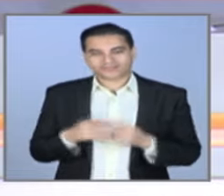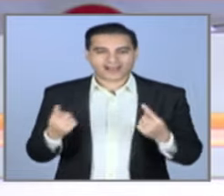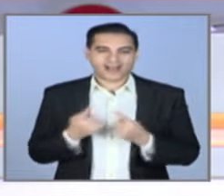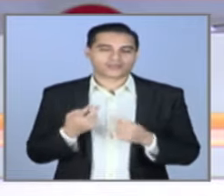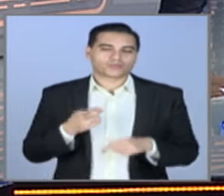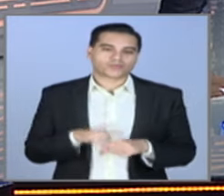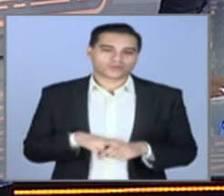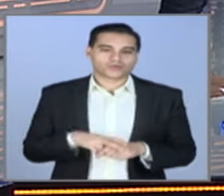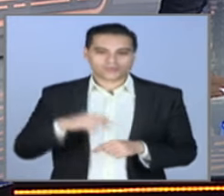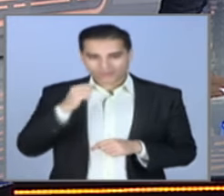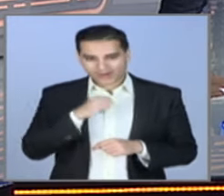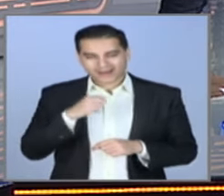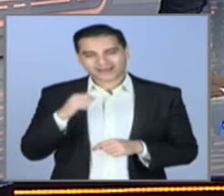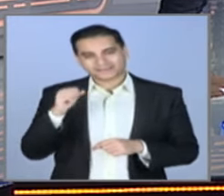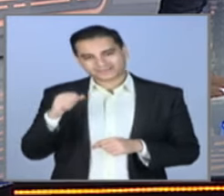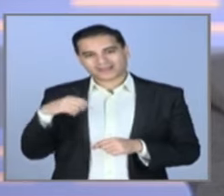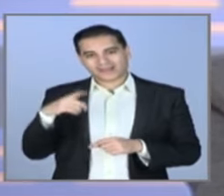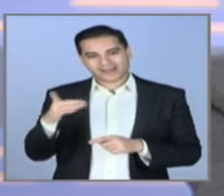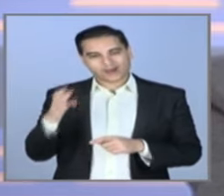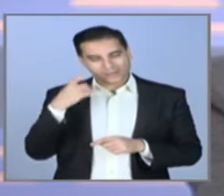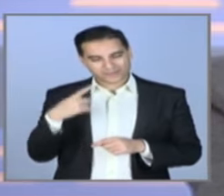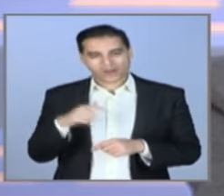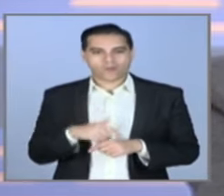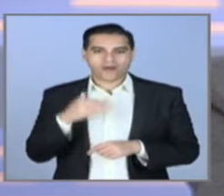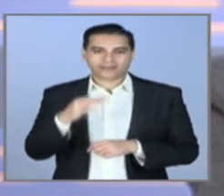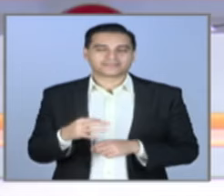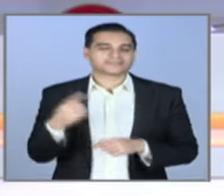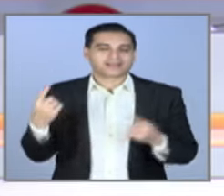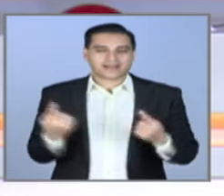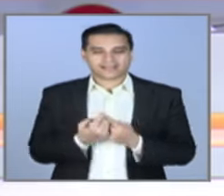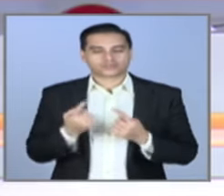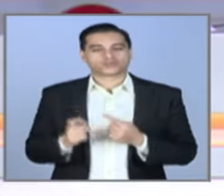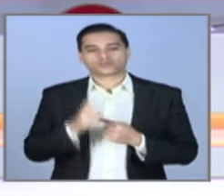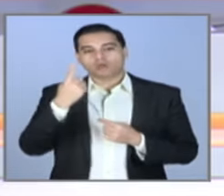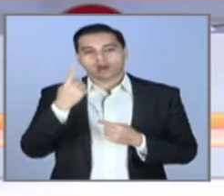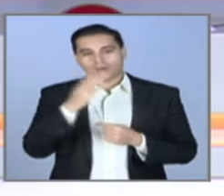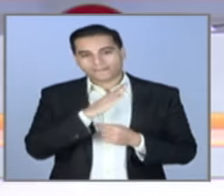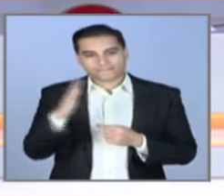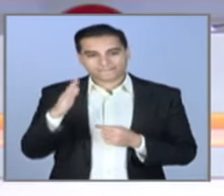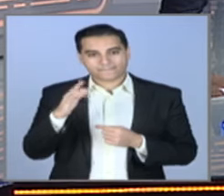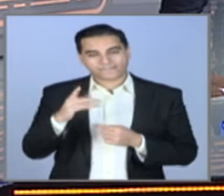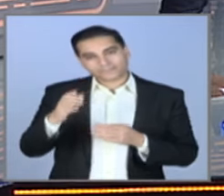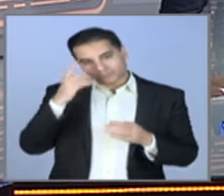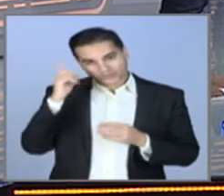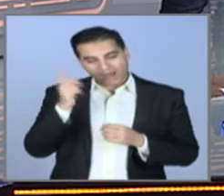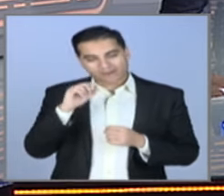قلبي وأفراحه عبد الحليم حافظ، جاوبته صح بعد الوقت. والسؤال الوحيد اللي ما